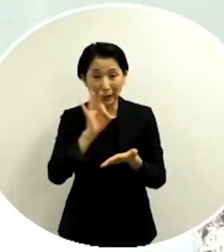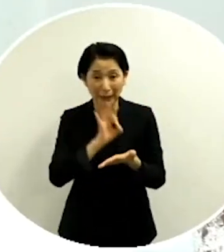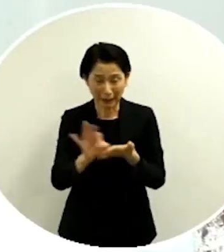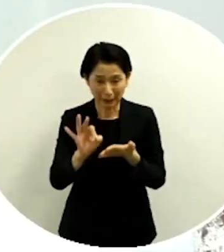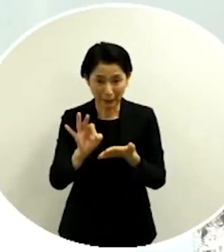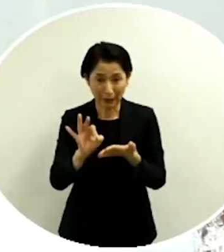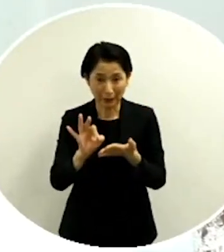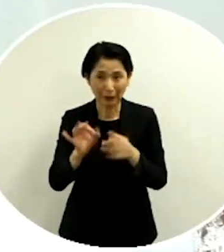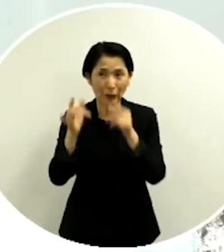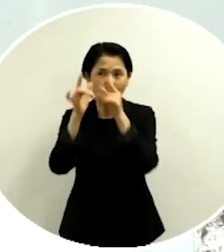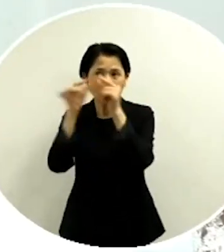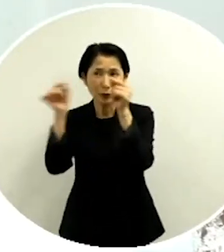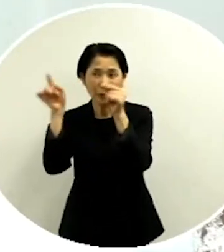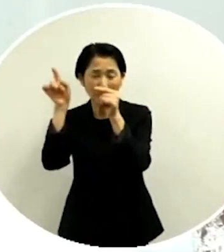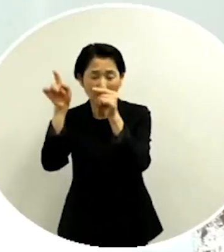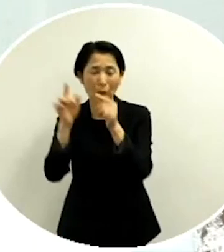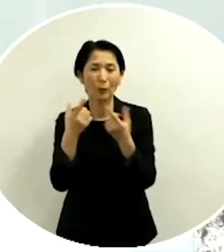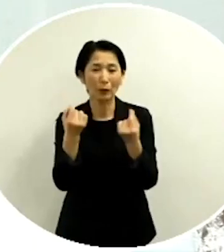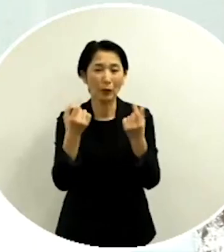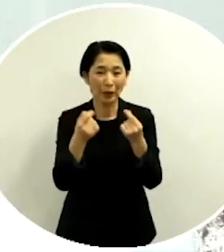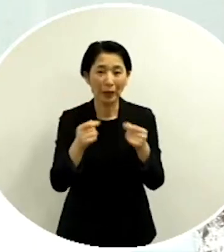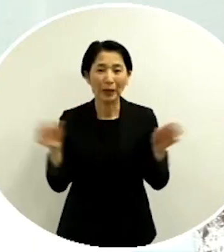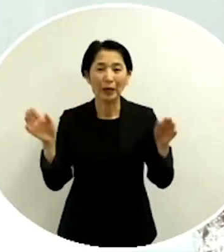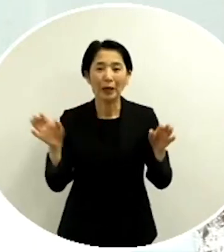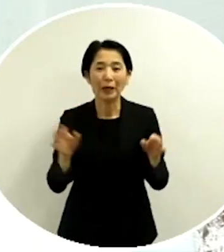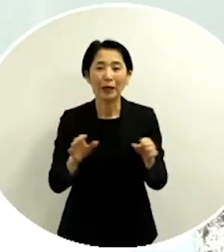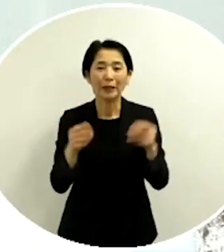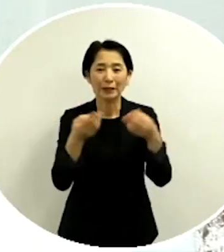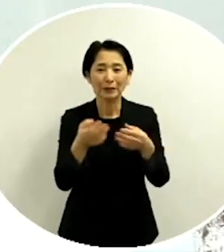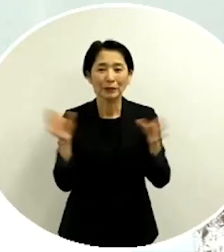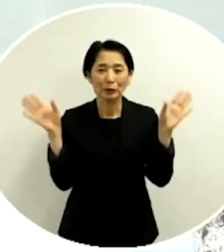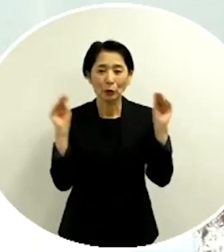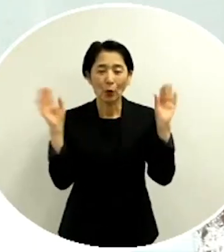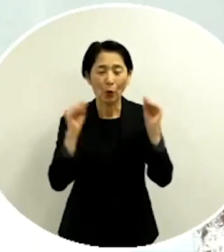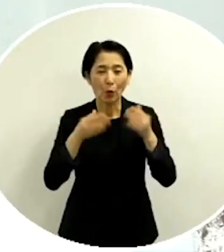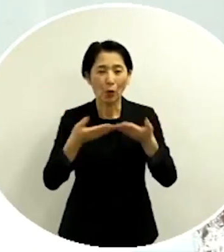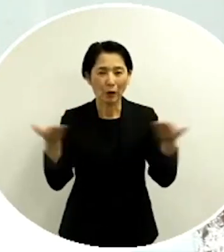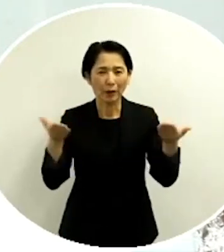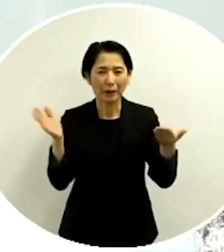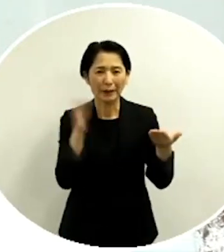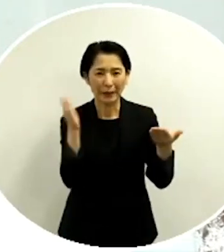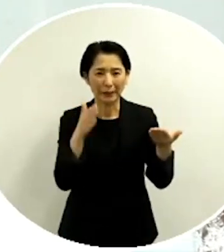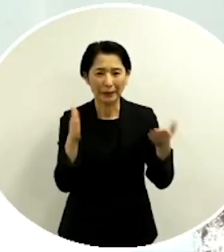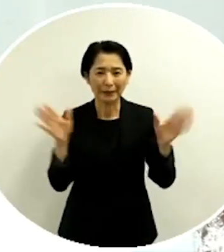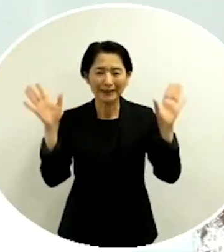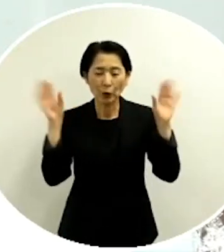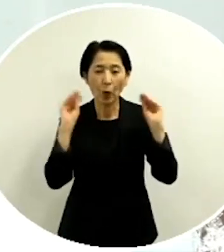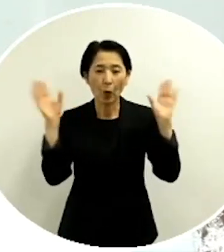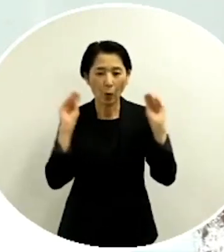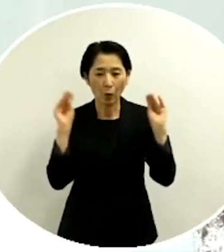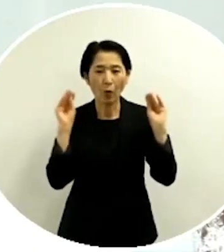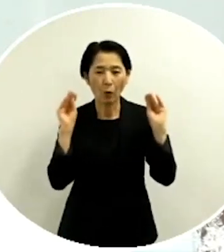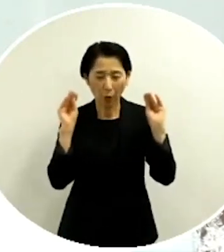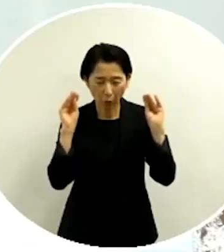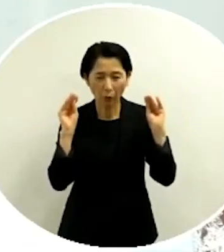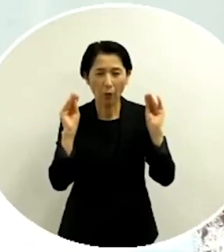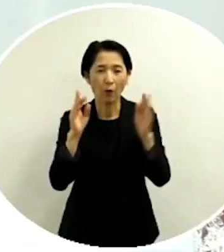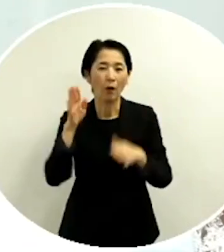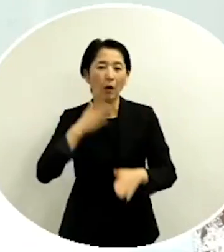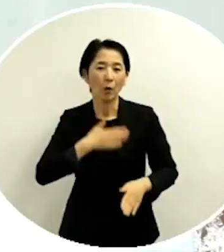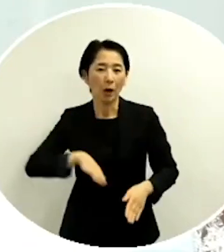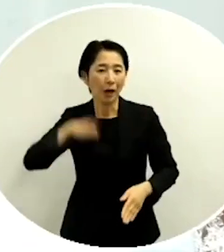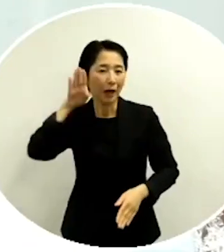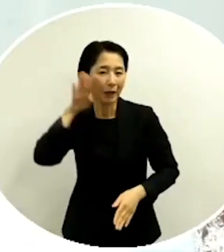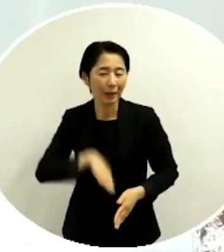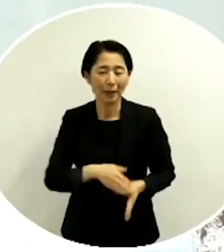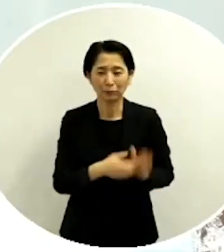国が最もダメなんですけれどもきちんと情報公開されてないんですよその情報ですねもうとにかくわかりやすく